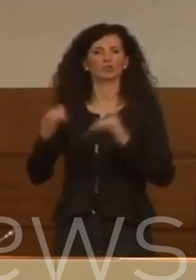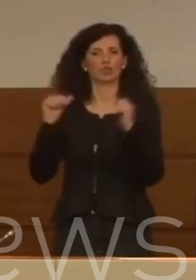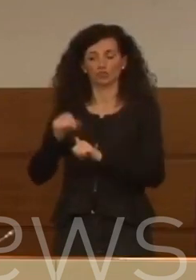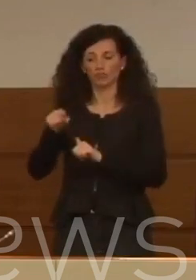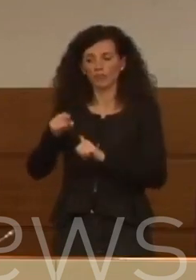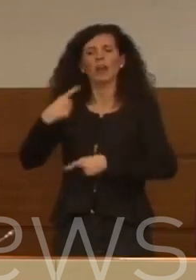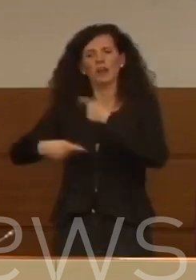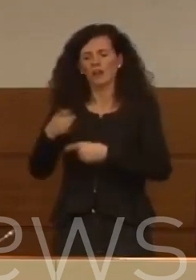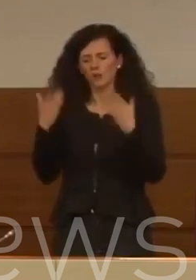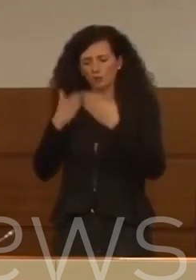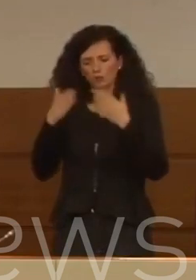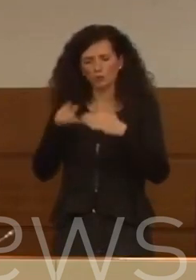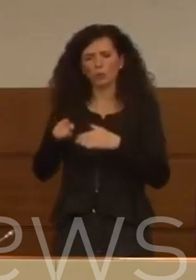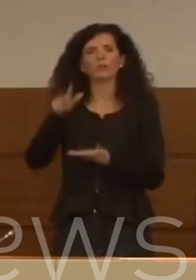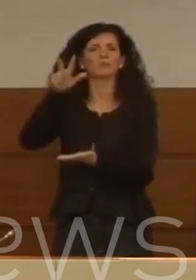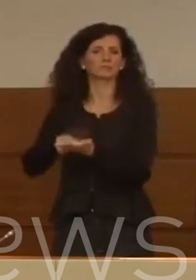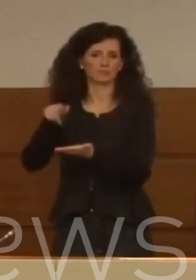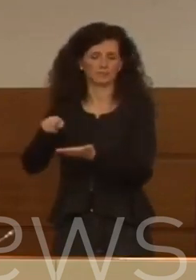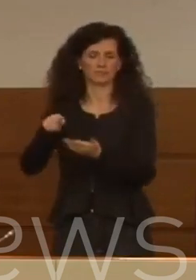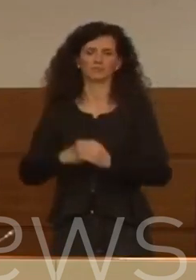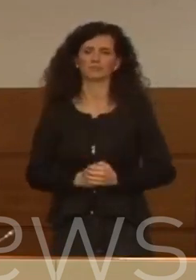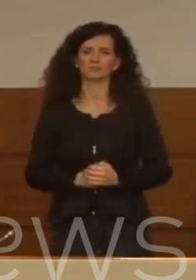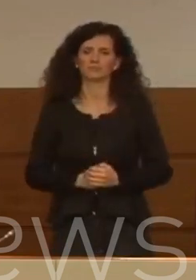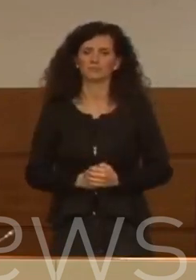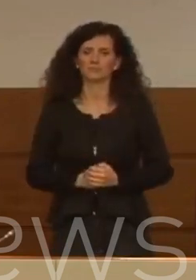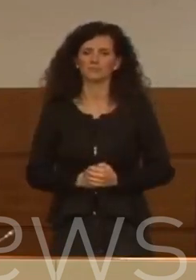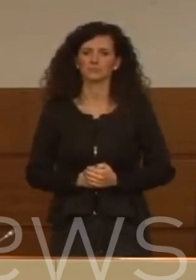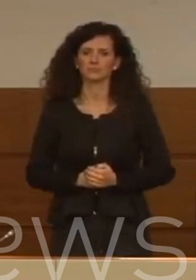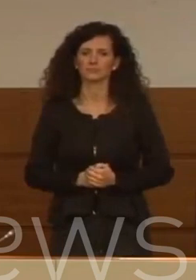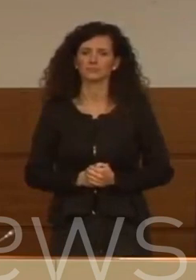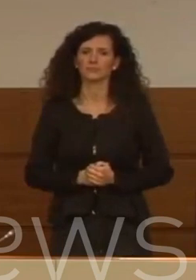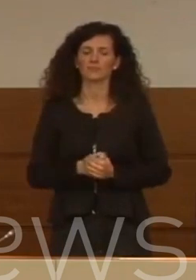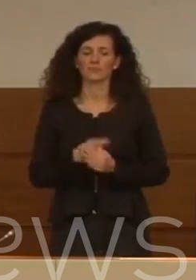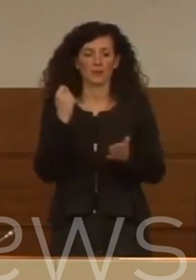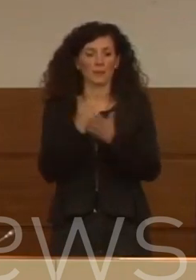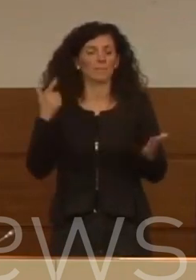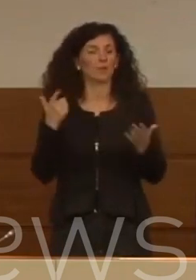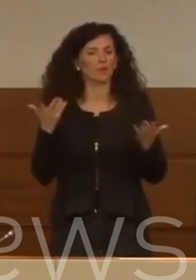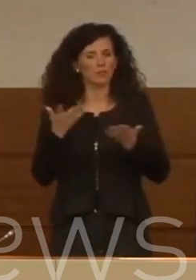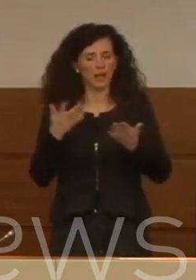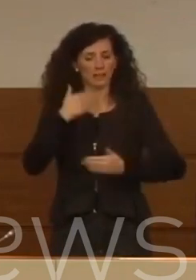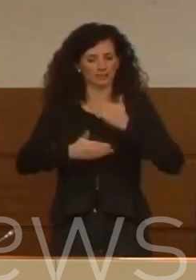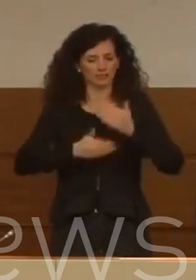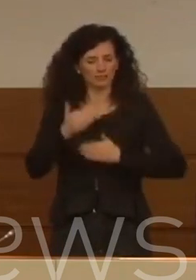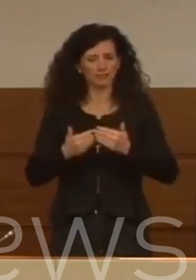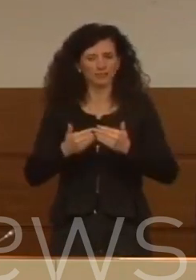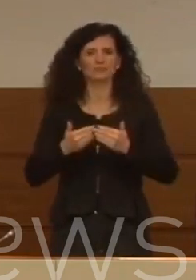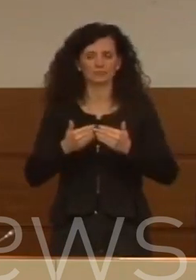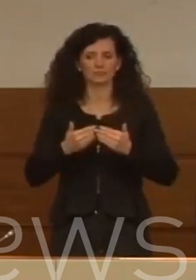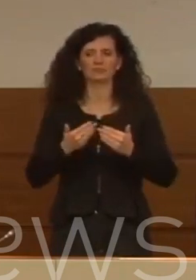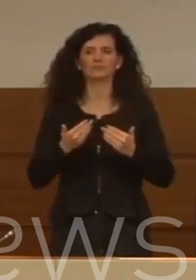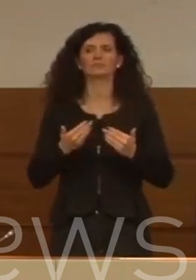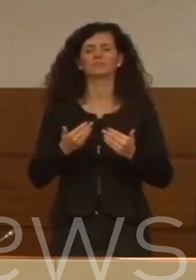studi che saranno approvati è importante per accelerare dire anche che sarà contenuta